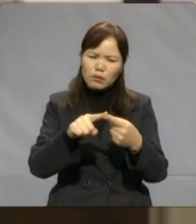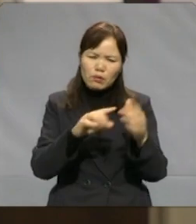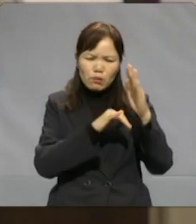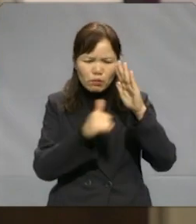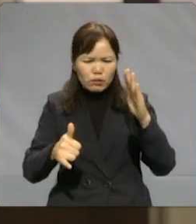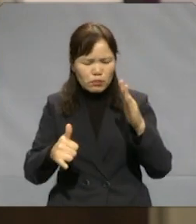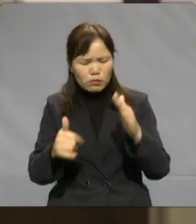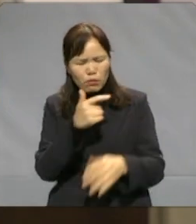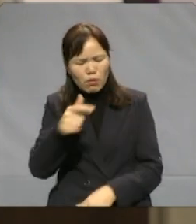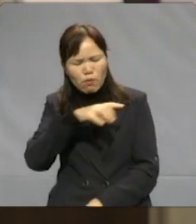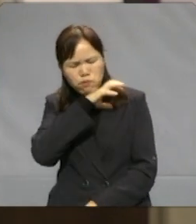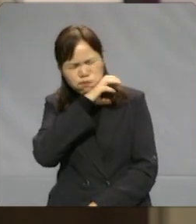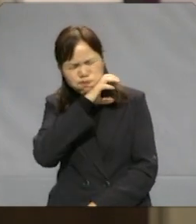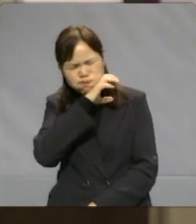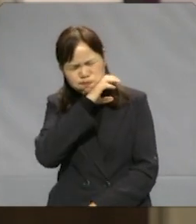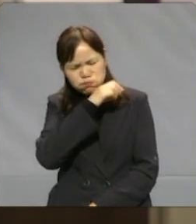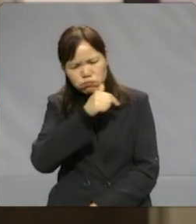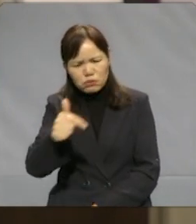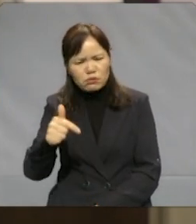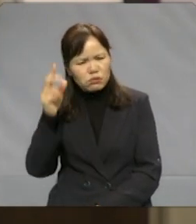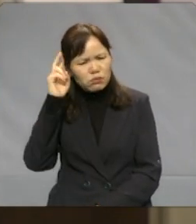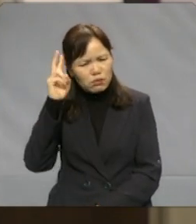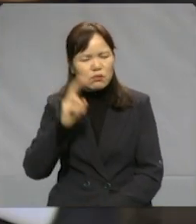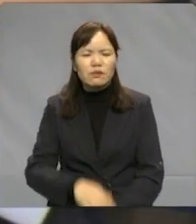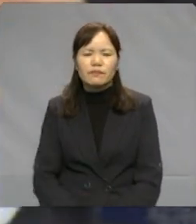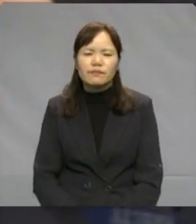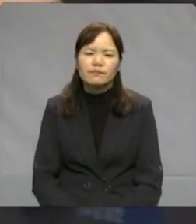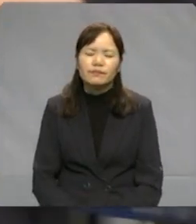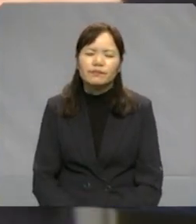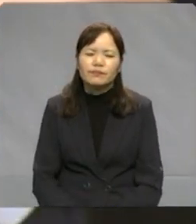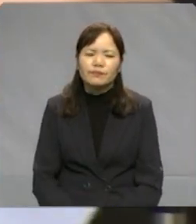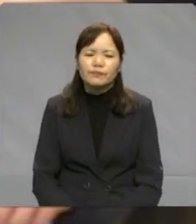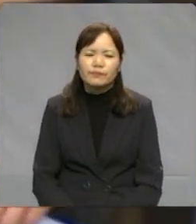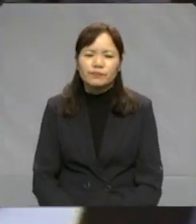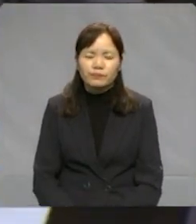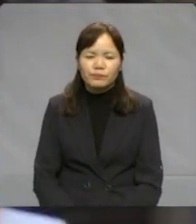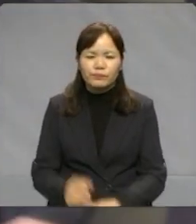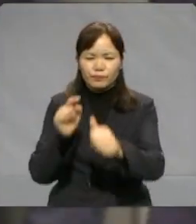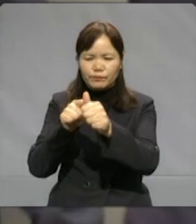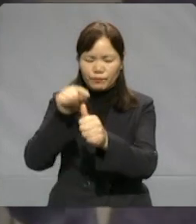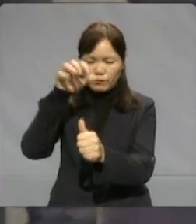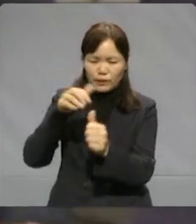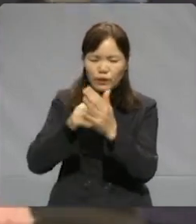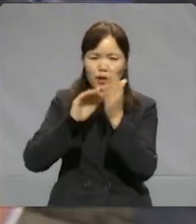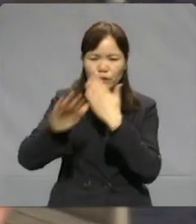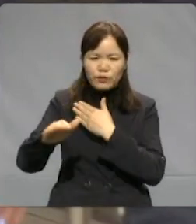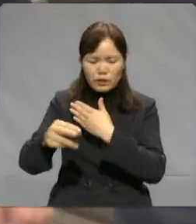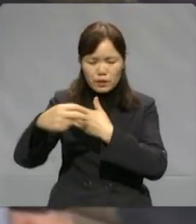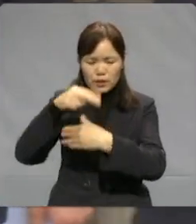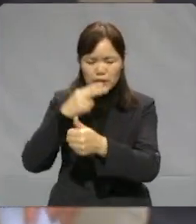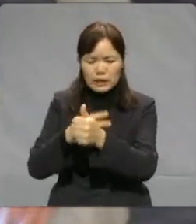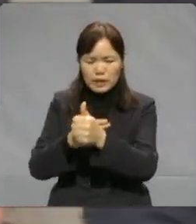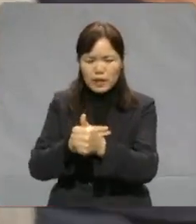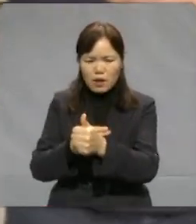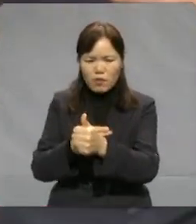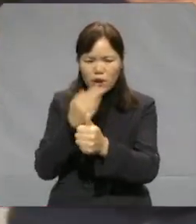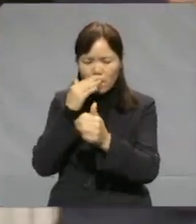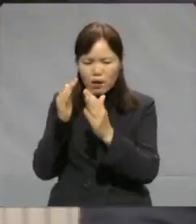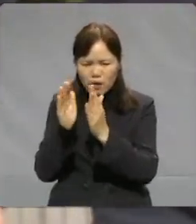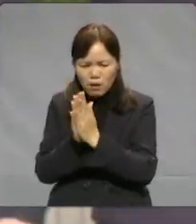좀뭐 불만이라고 하면 불만 또는 신 씨는 구속 후에도 의사와 말을 맞추려고